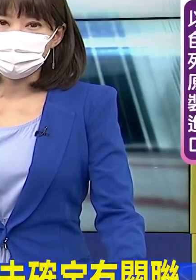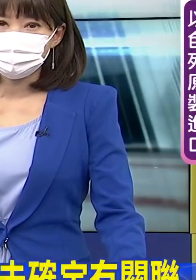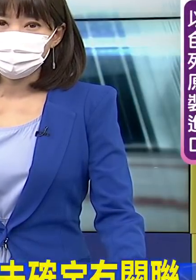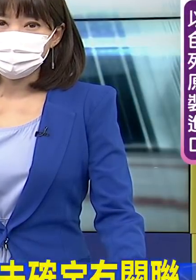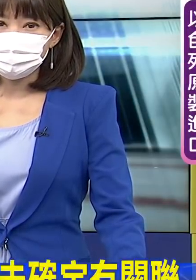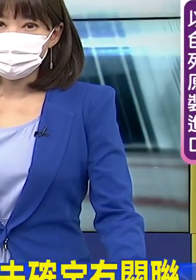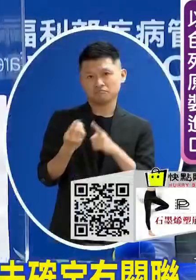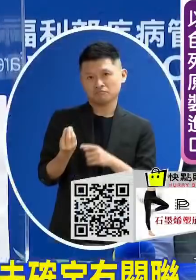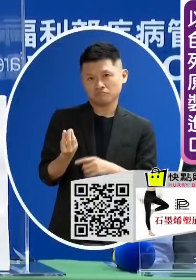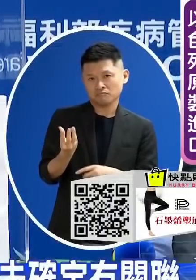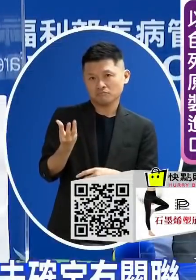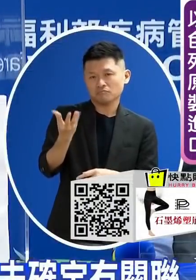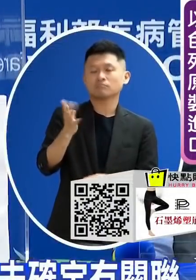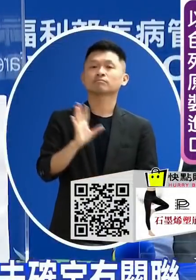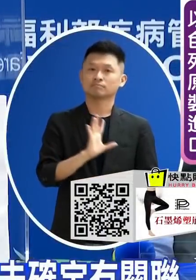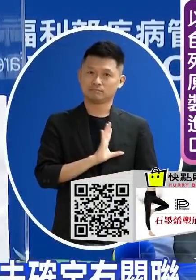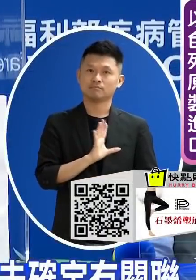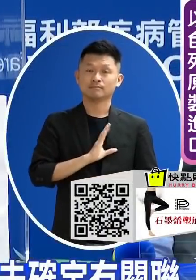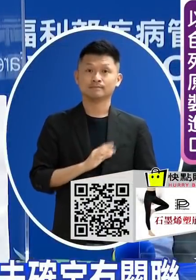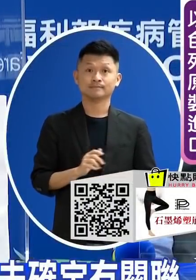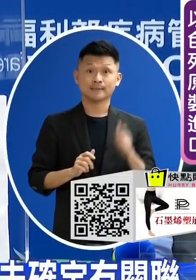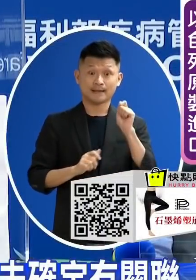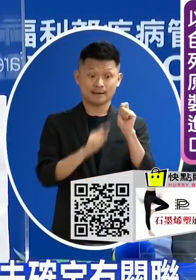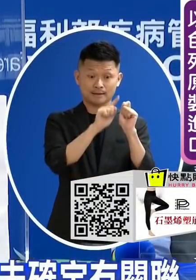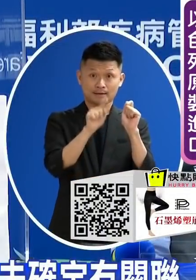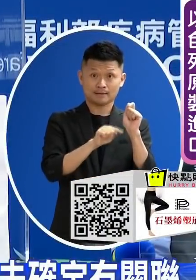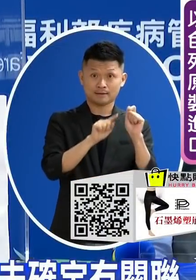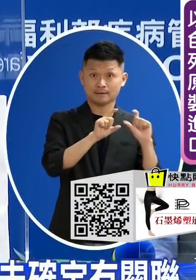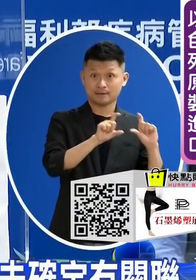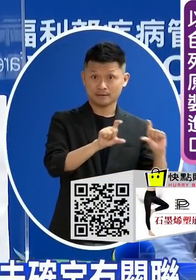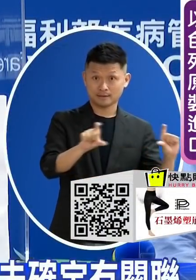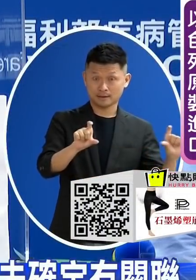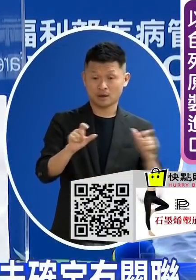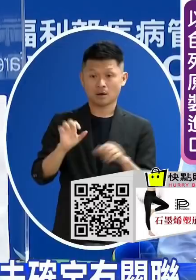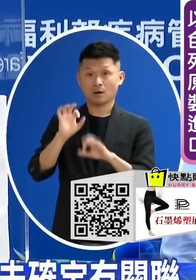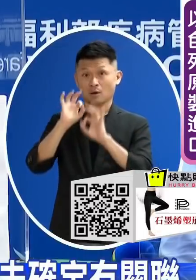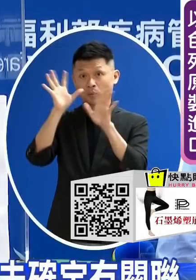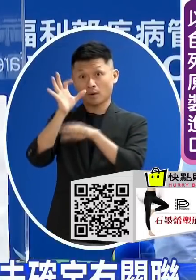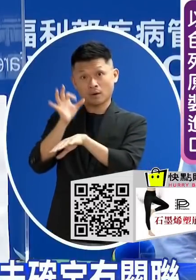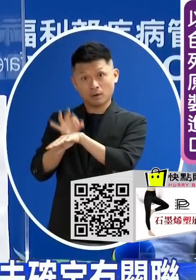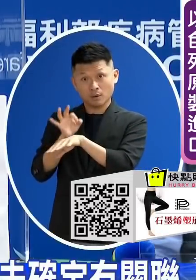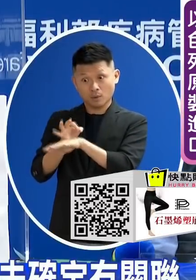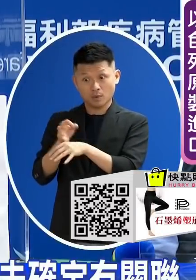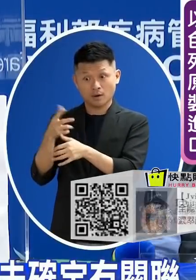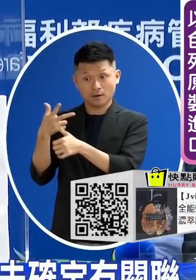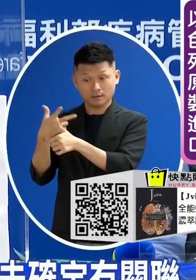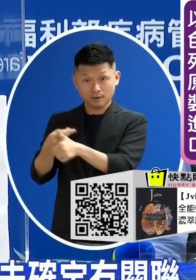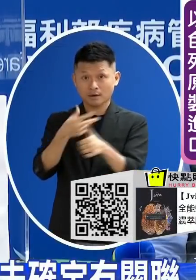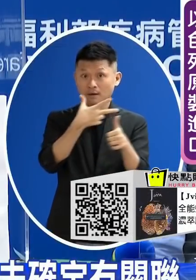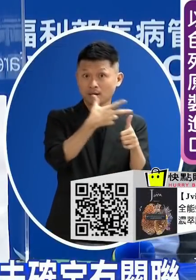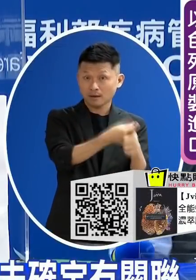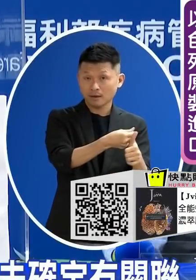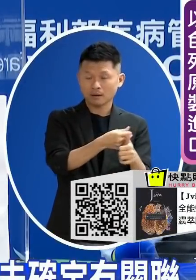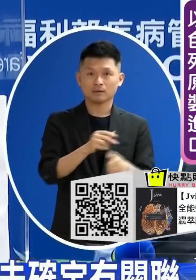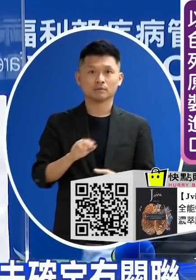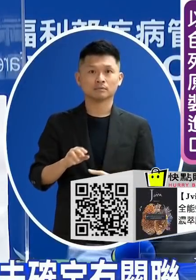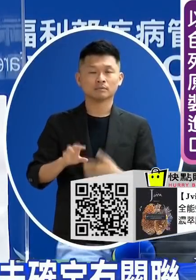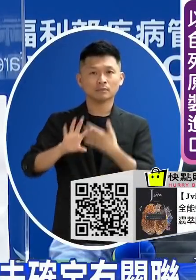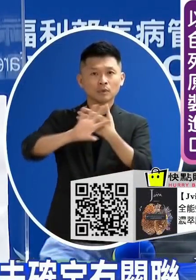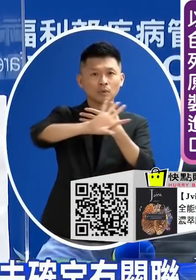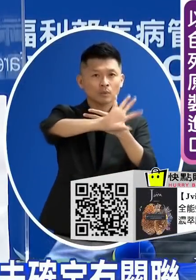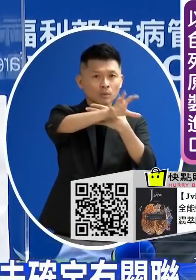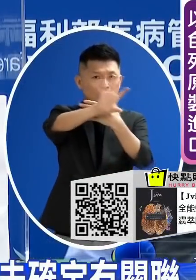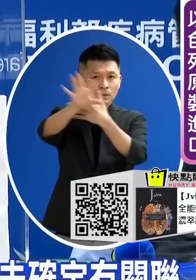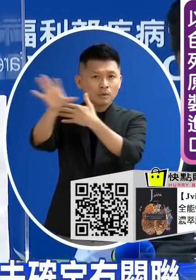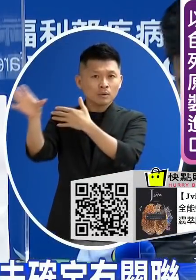苗。 以这个 AZ 的情况，或者以辉瑞的情况来看，好，在这几个国家里面，